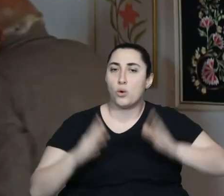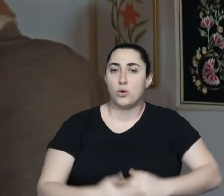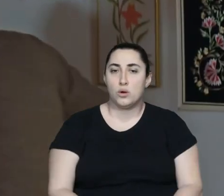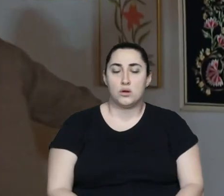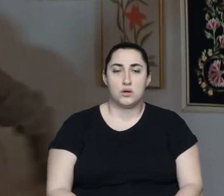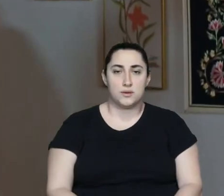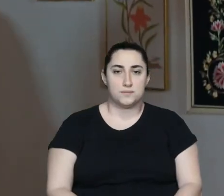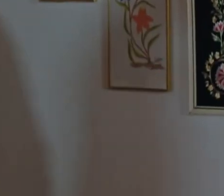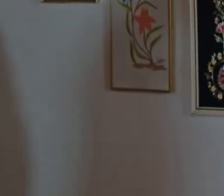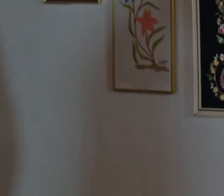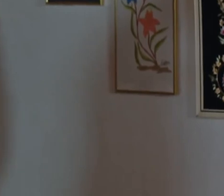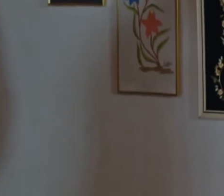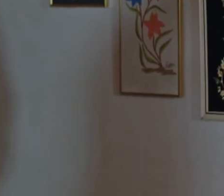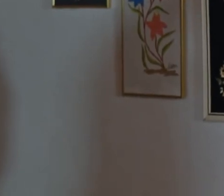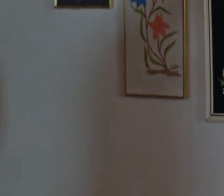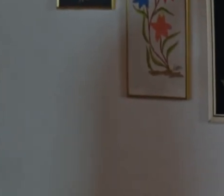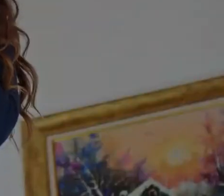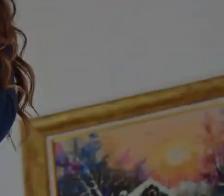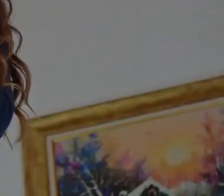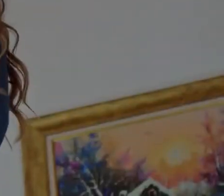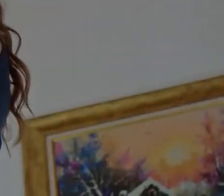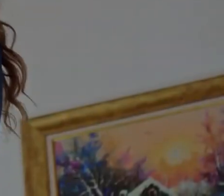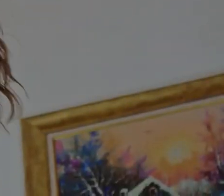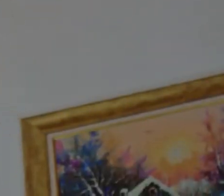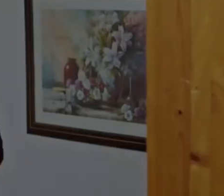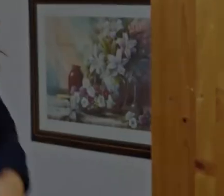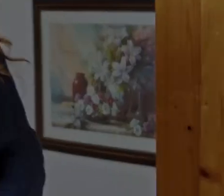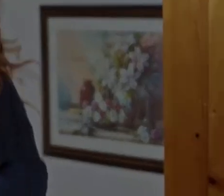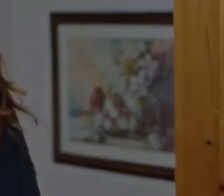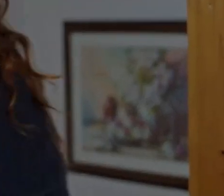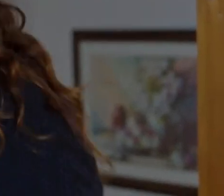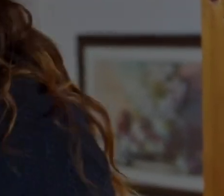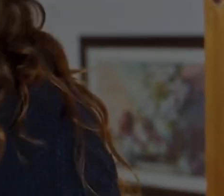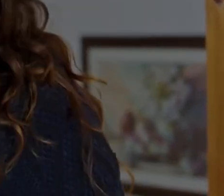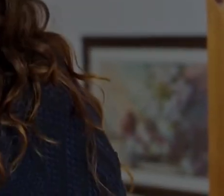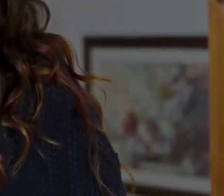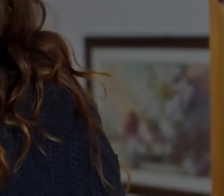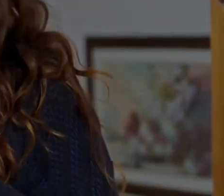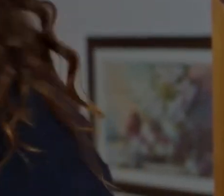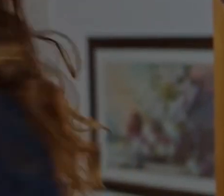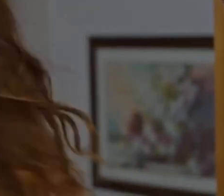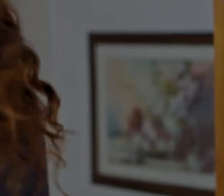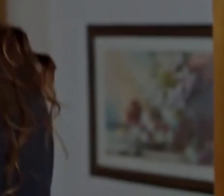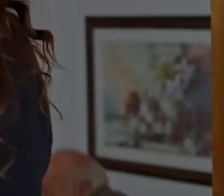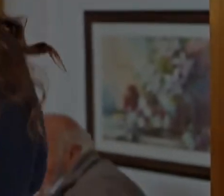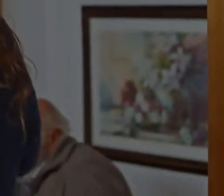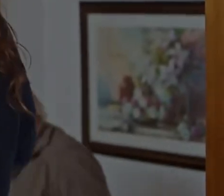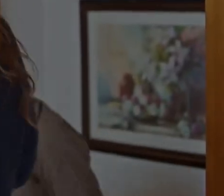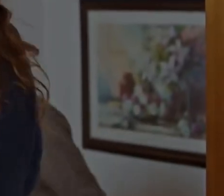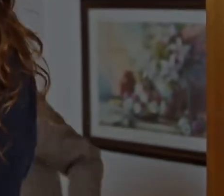falan. Ahşap merdivenleri duvara ve korkuluklara tutunarak çıkıyor. Aysu hemen kaçtı. Düşünüp döndü sonra.